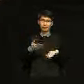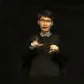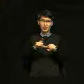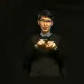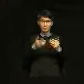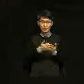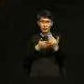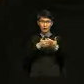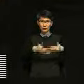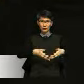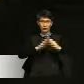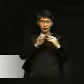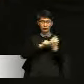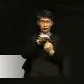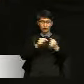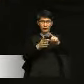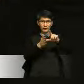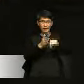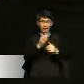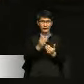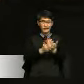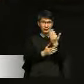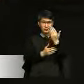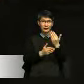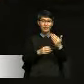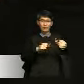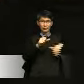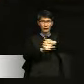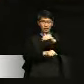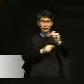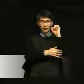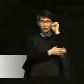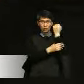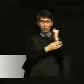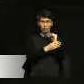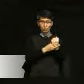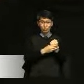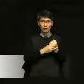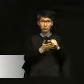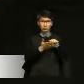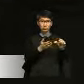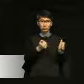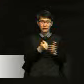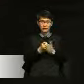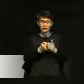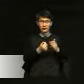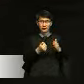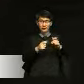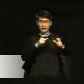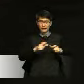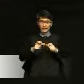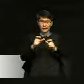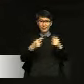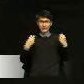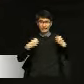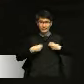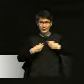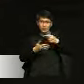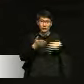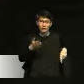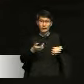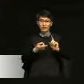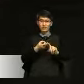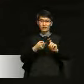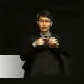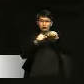발전소가 설치 가동 될 경우에 발생하는 환경오염 물질로 인해 여주시 주민과 여주 씨가 입게될 피해 대해